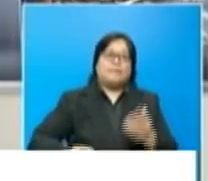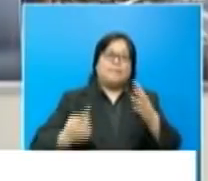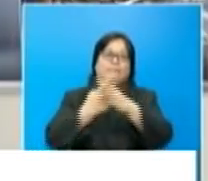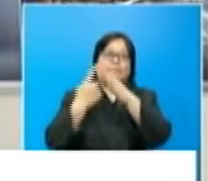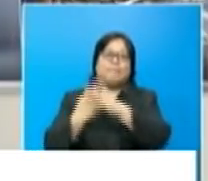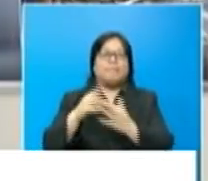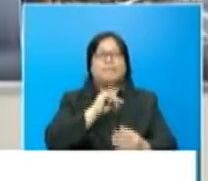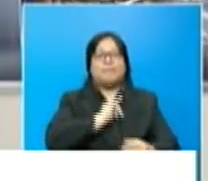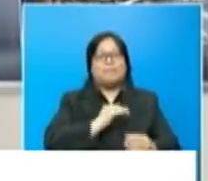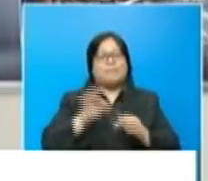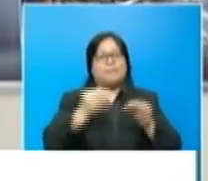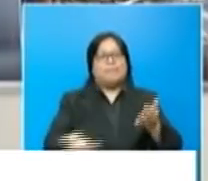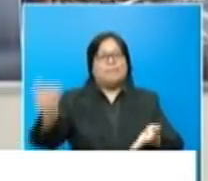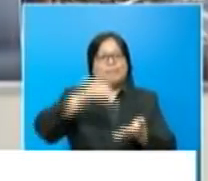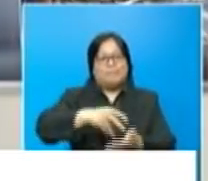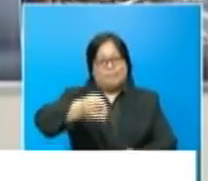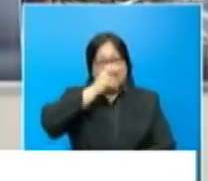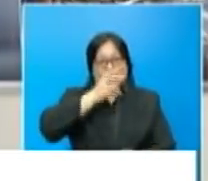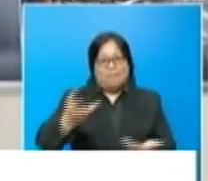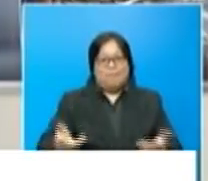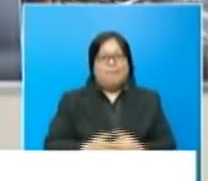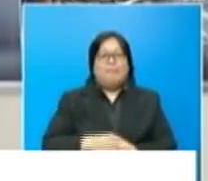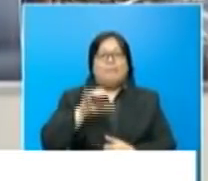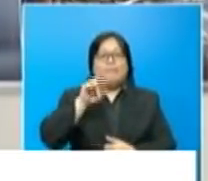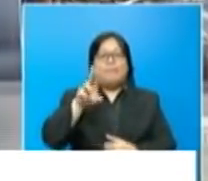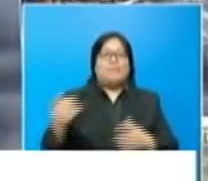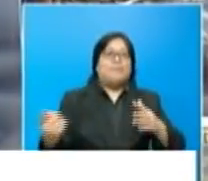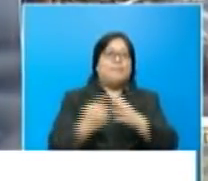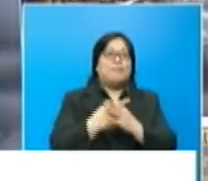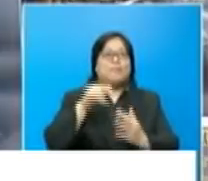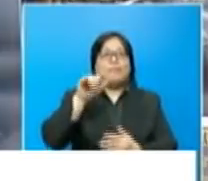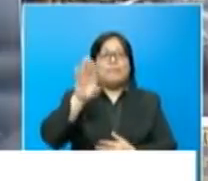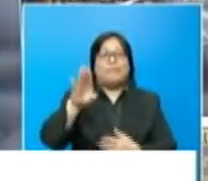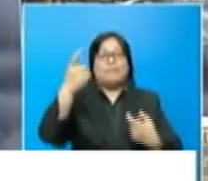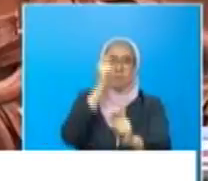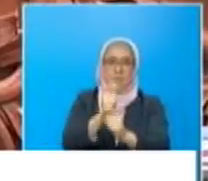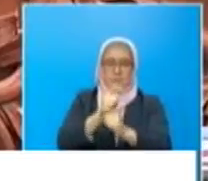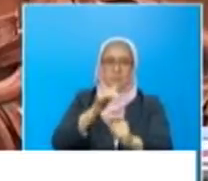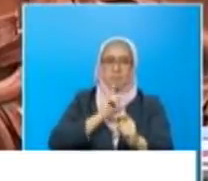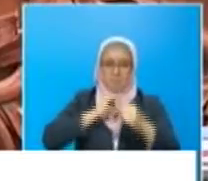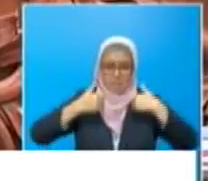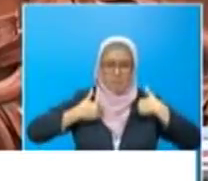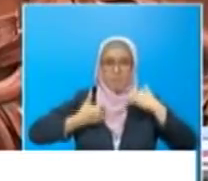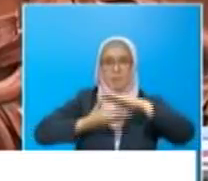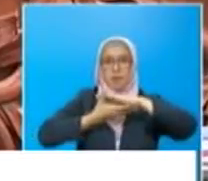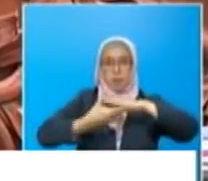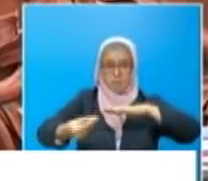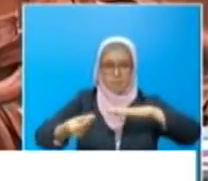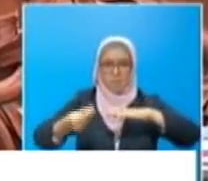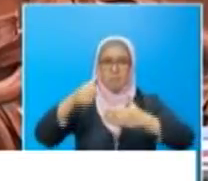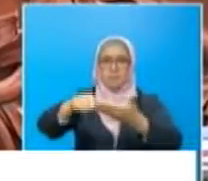besar, kerana kita tahu pada PRU yang lalu itu, banyak kerusi sekarang adalah bertindih di antara